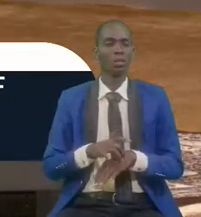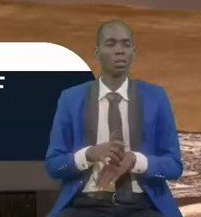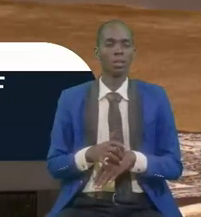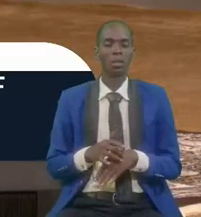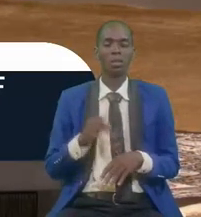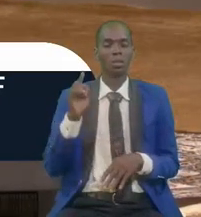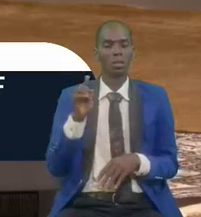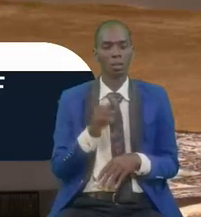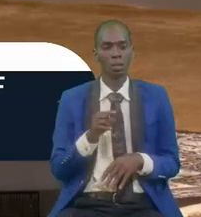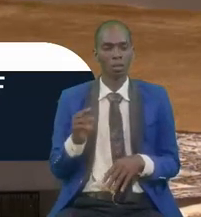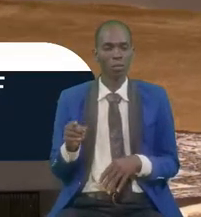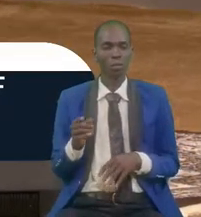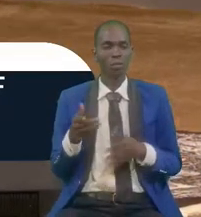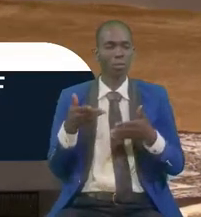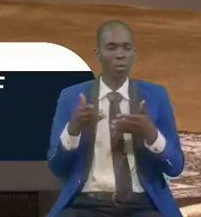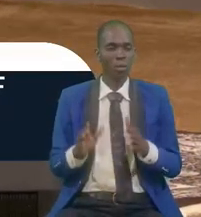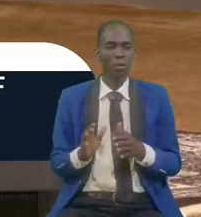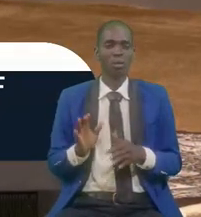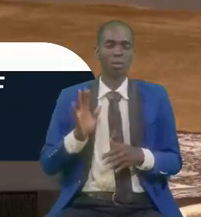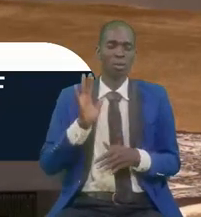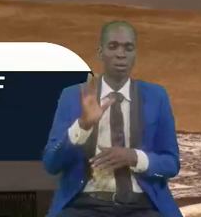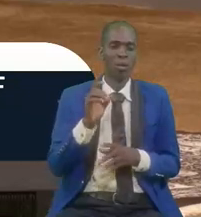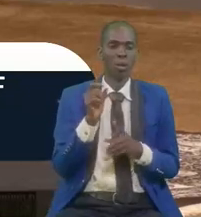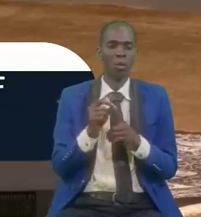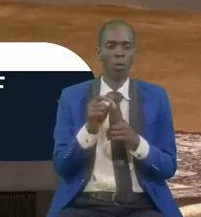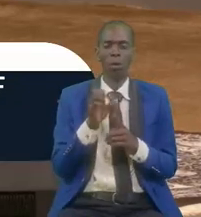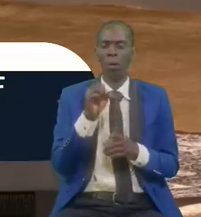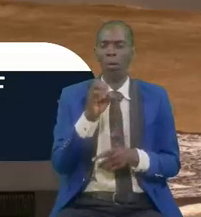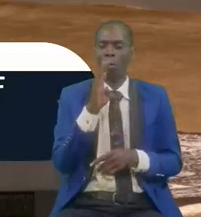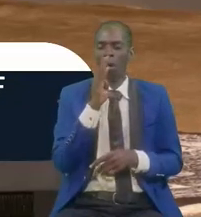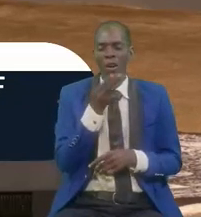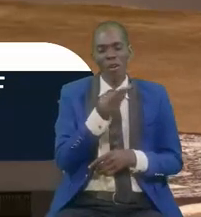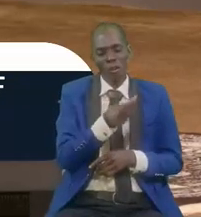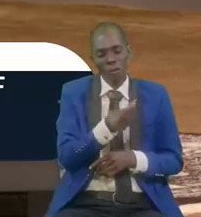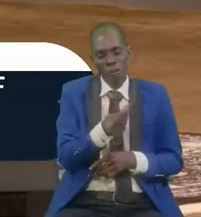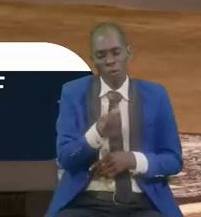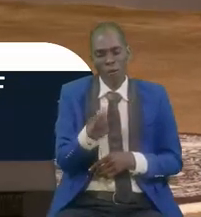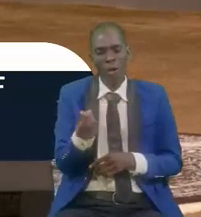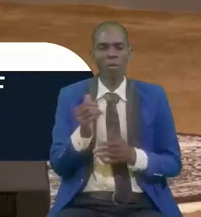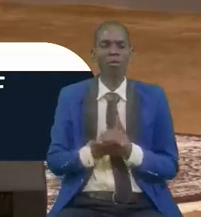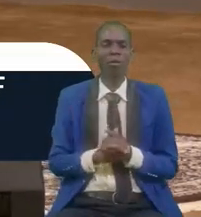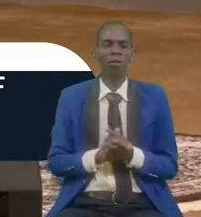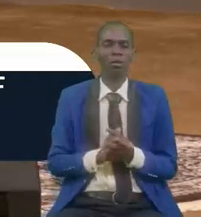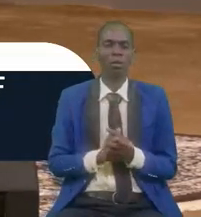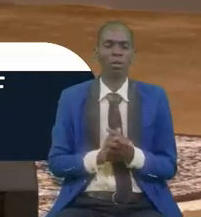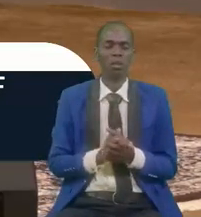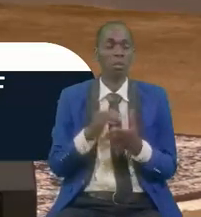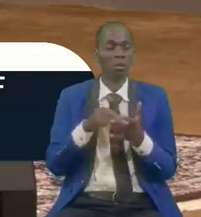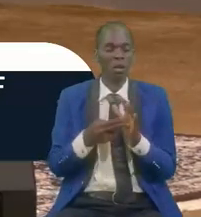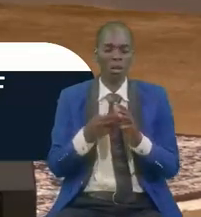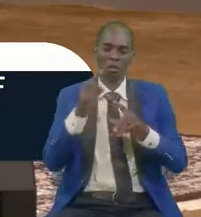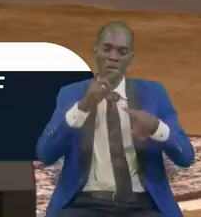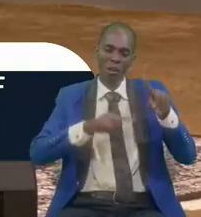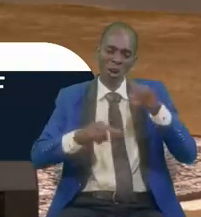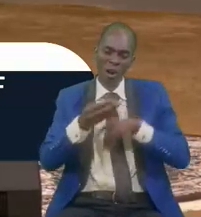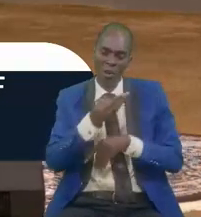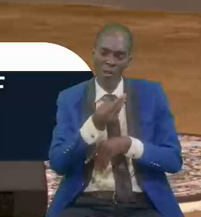parole devant Dieu, car Dieu est au ciel et toi sur la terre. Que tes paroles soient donc peu